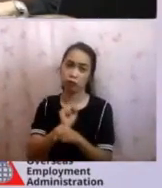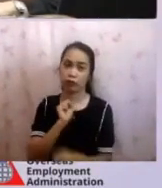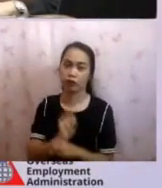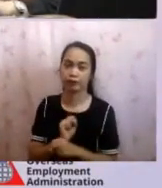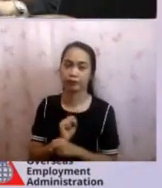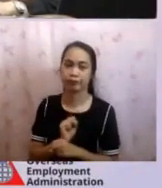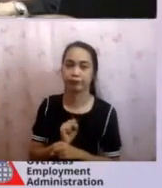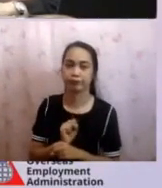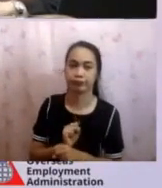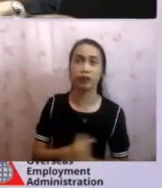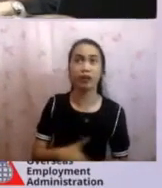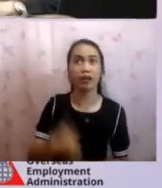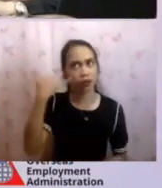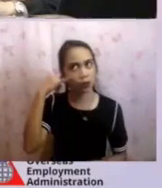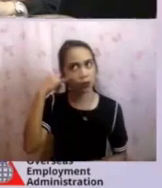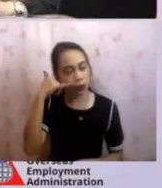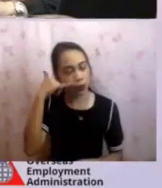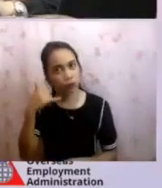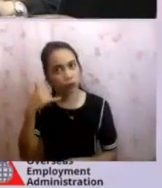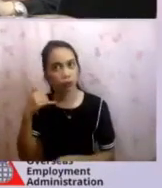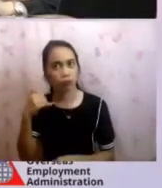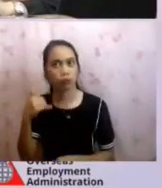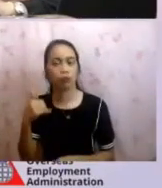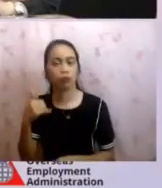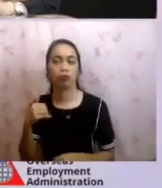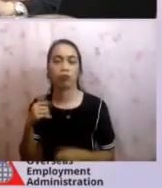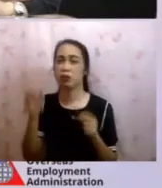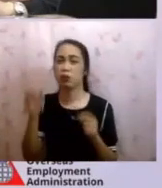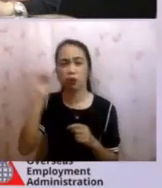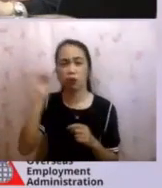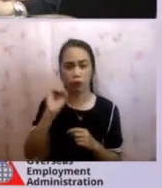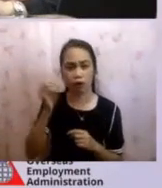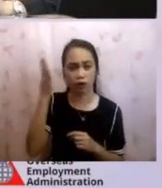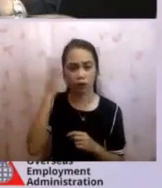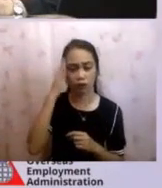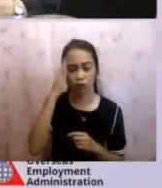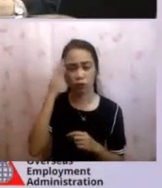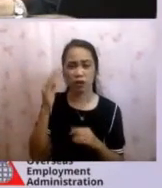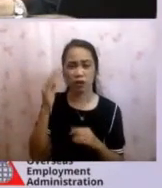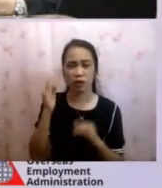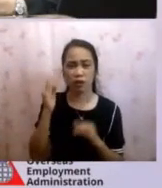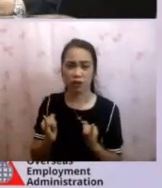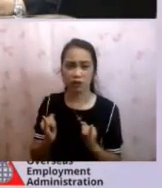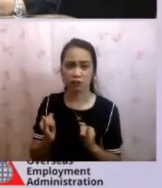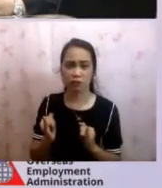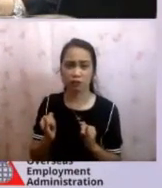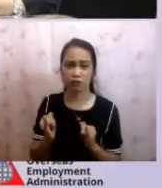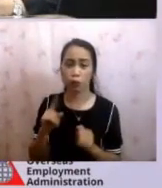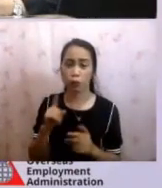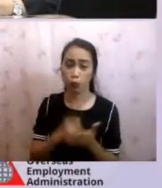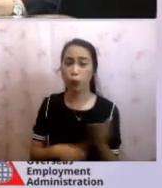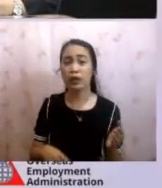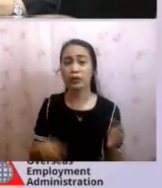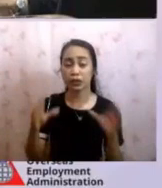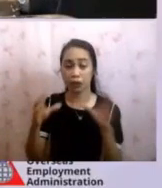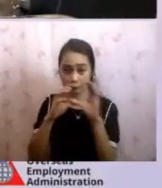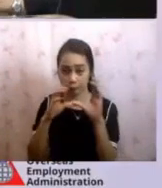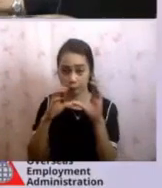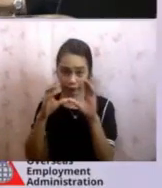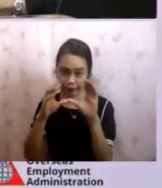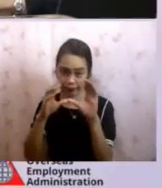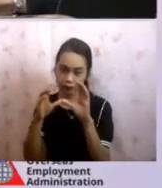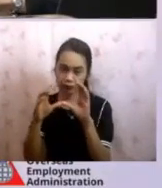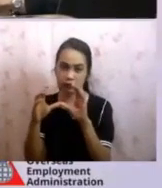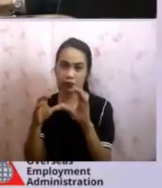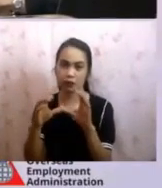ko, and then giingnan lang ko asa dapit ang office and so on, without asking, bitaw, without the clarification kung unsa ganito